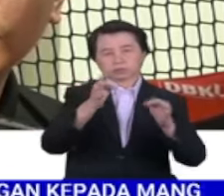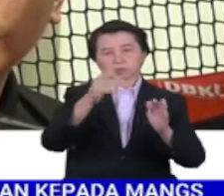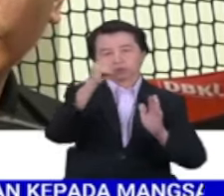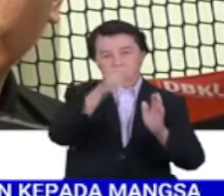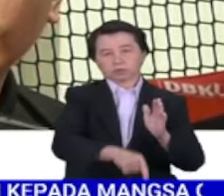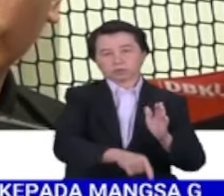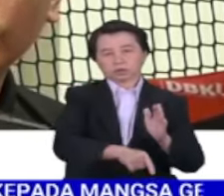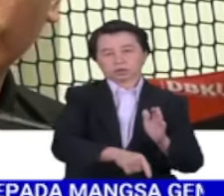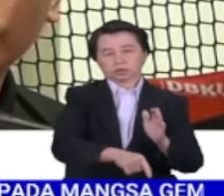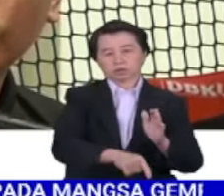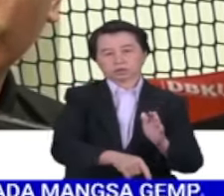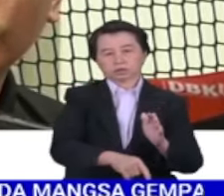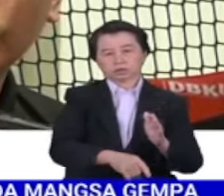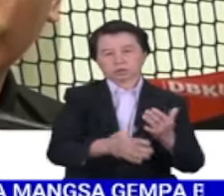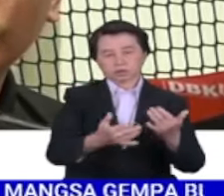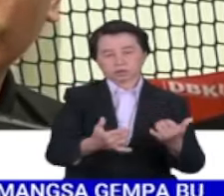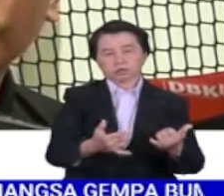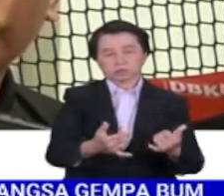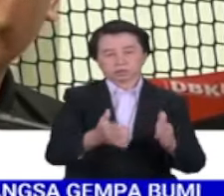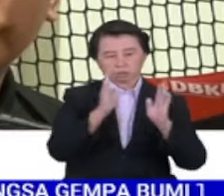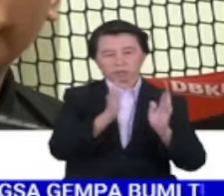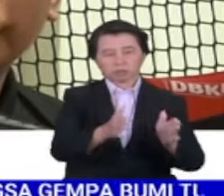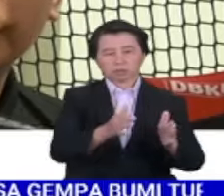Pada masa ini